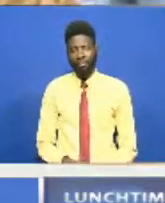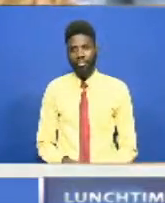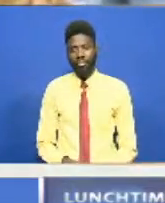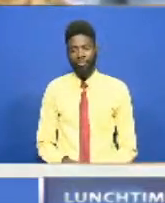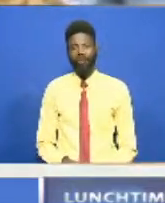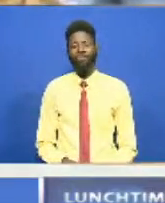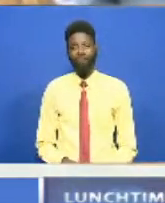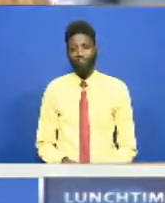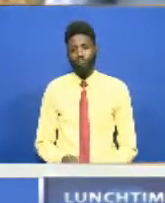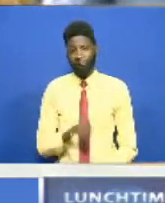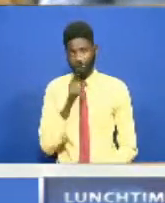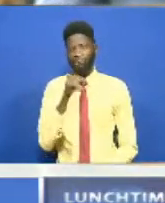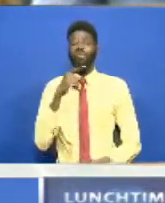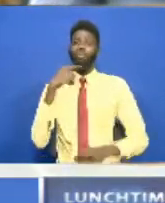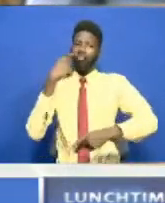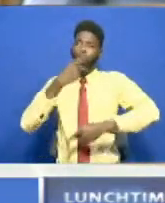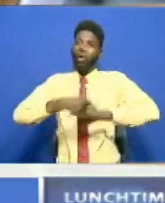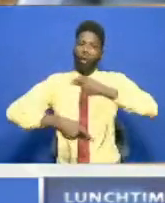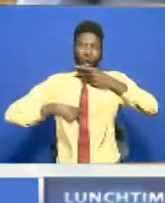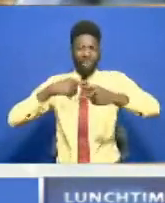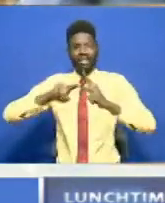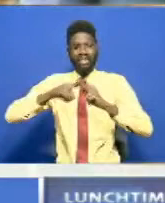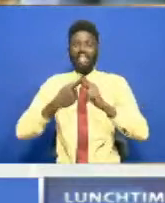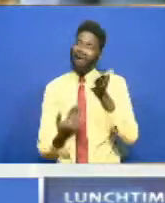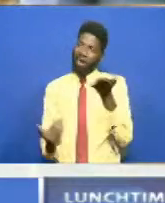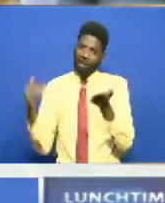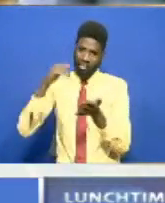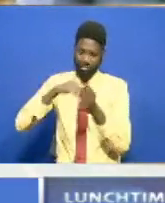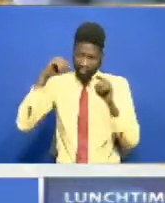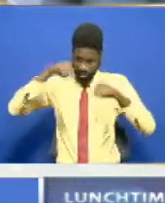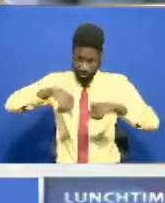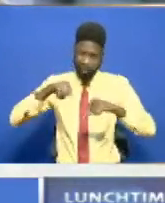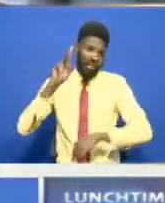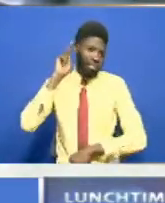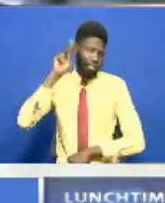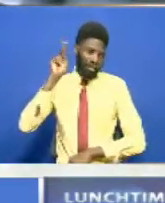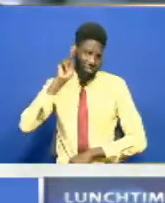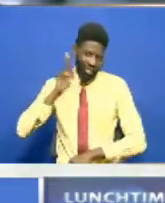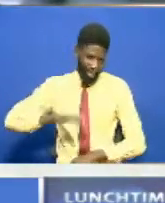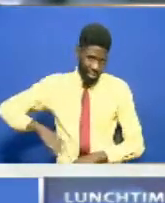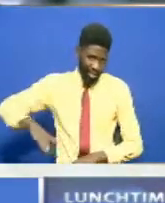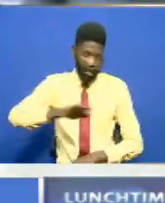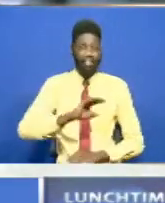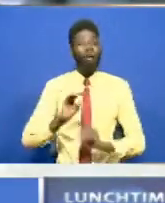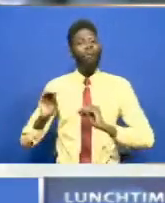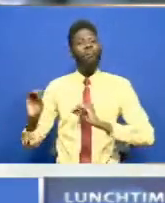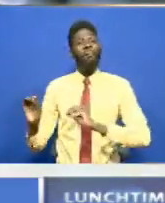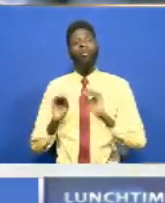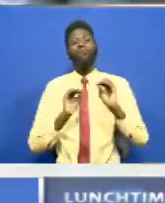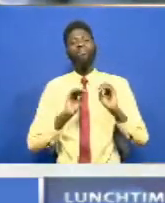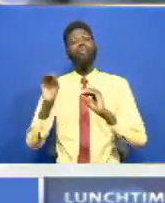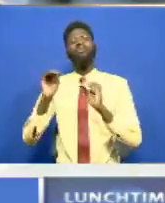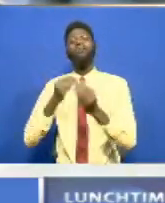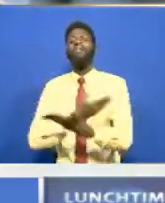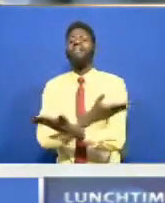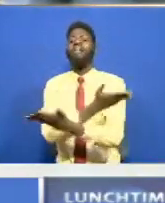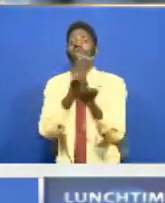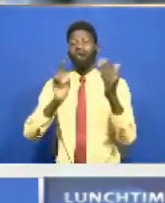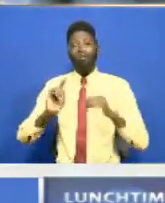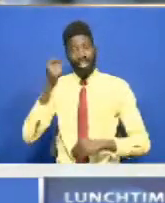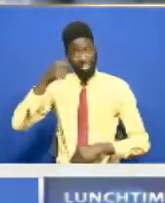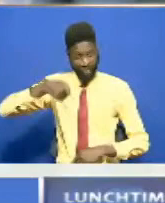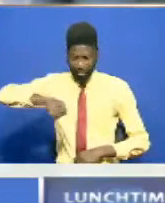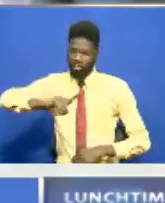Hiyo ni safari imeanza tena hapa Kuzii kuelekea kona yote ya Kenya. Na